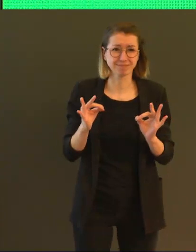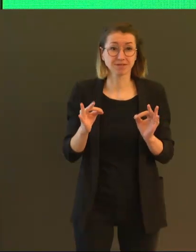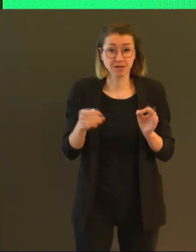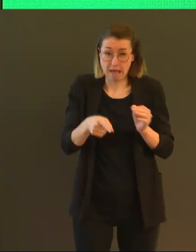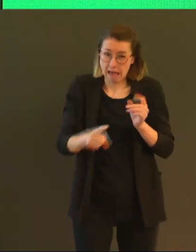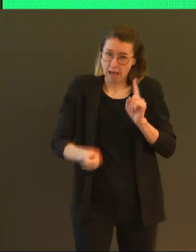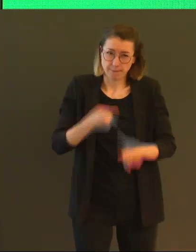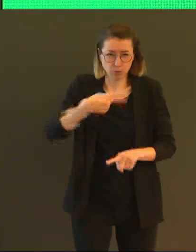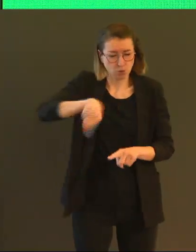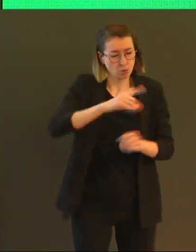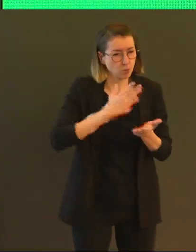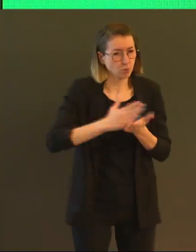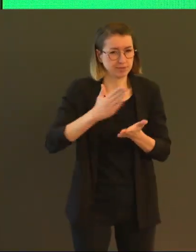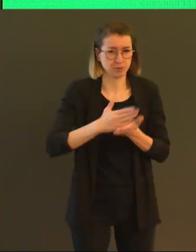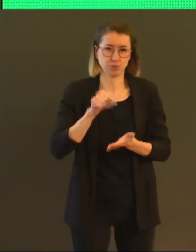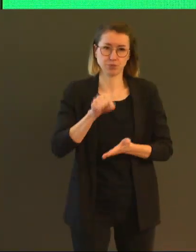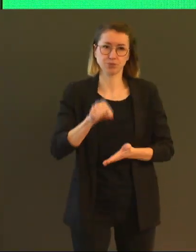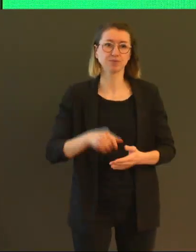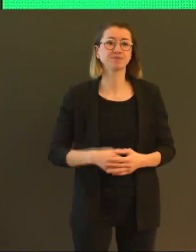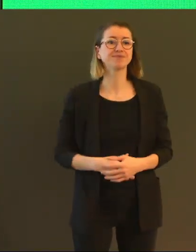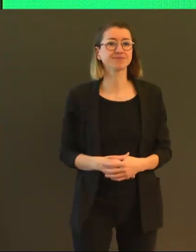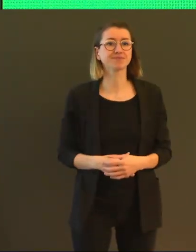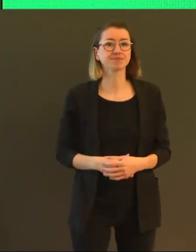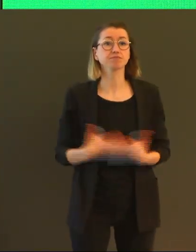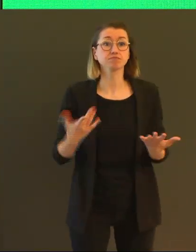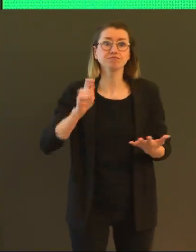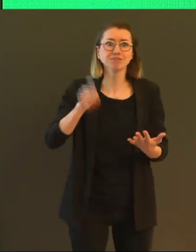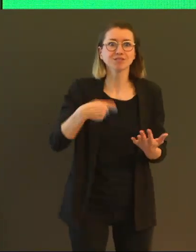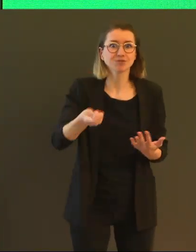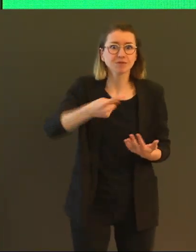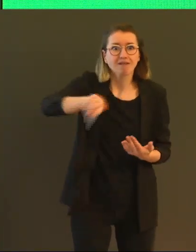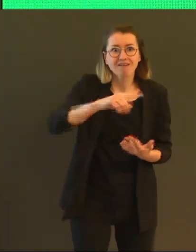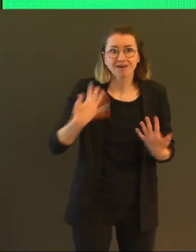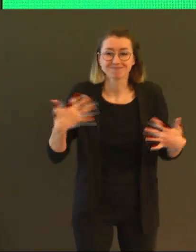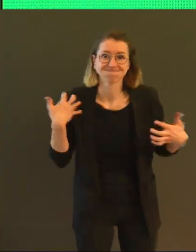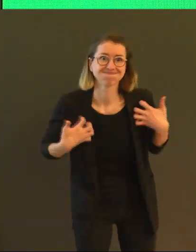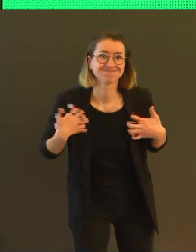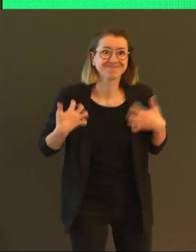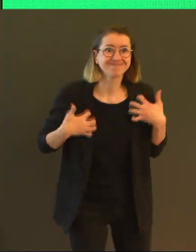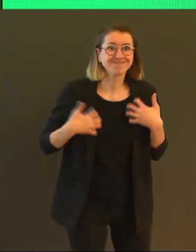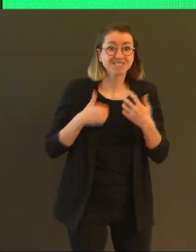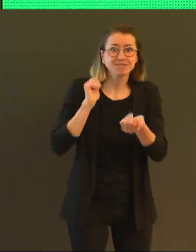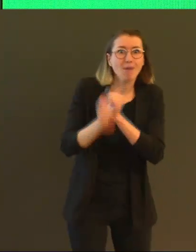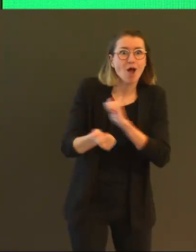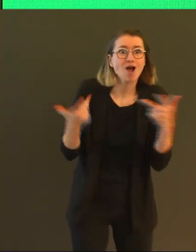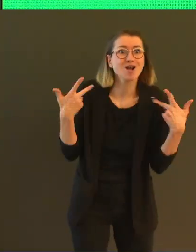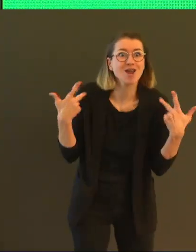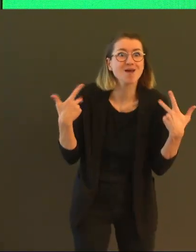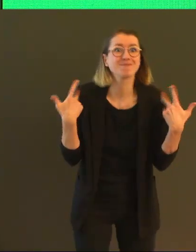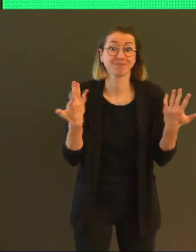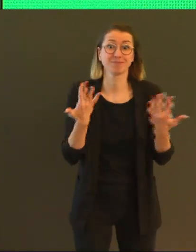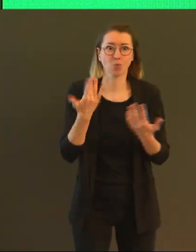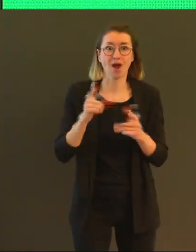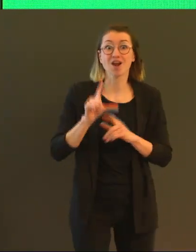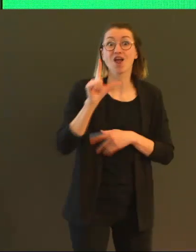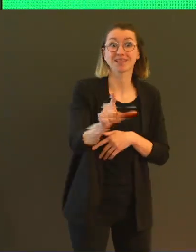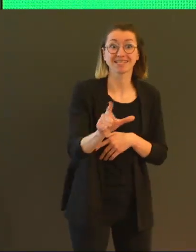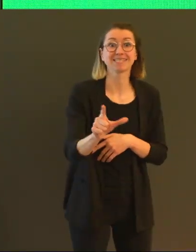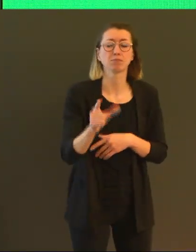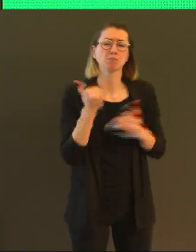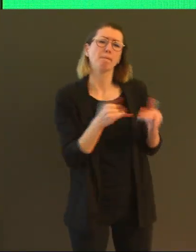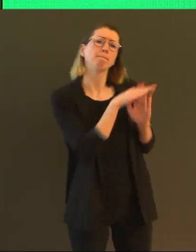Beaucoup de personnes regardent évidemment vers leur club sportif, puisque à partir de lundi, en respectant certaines règles évidemment